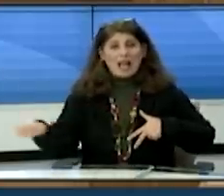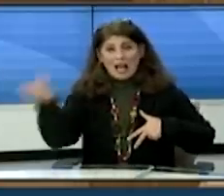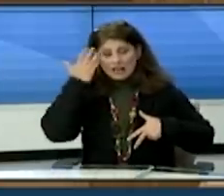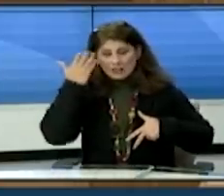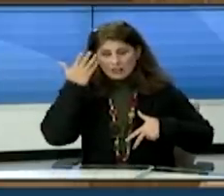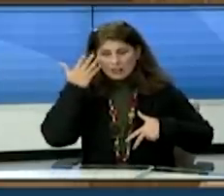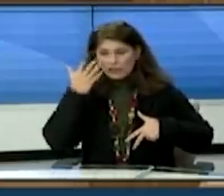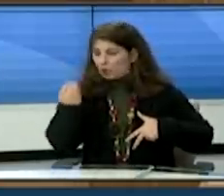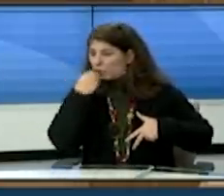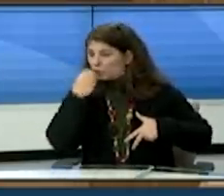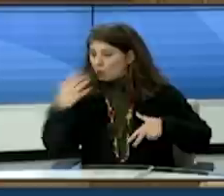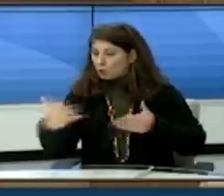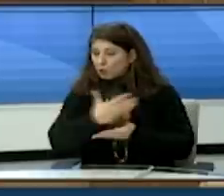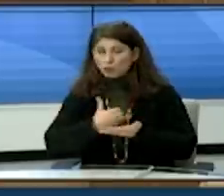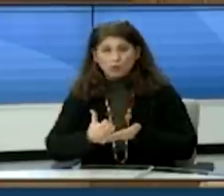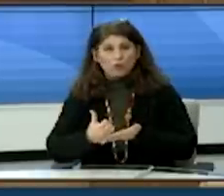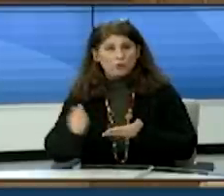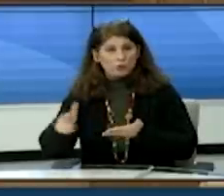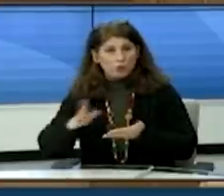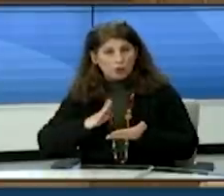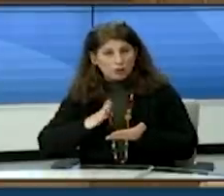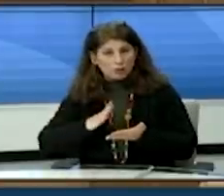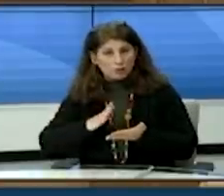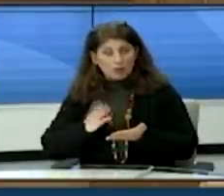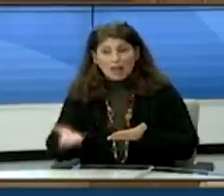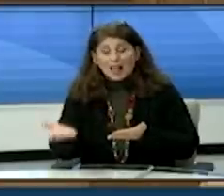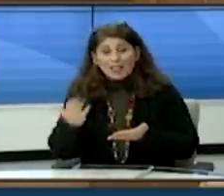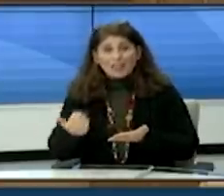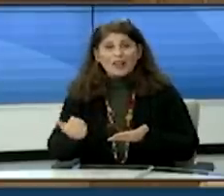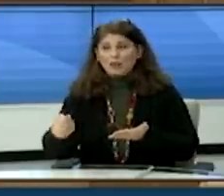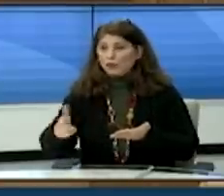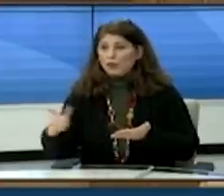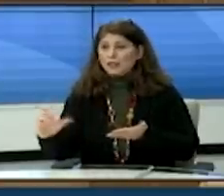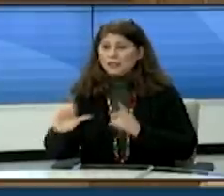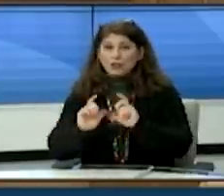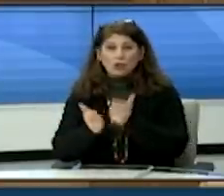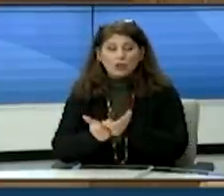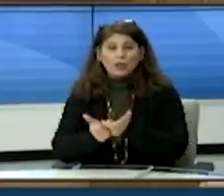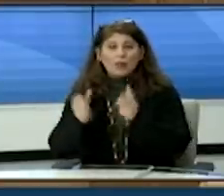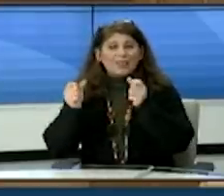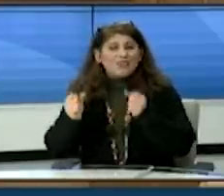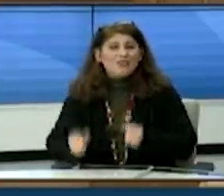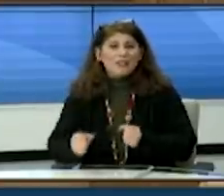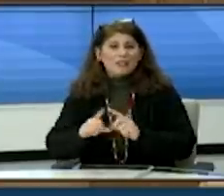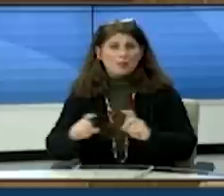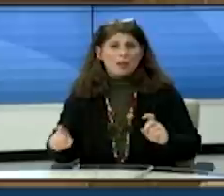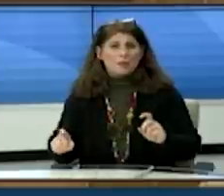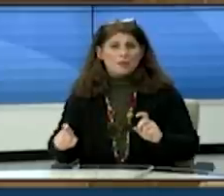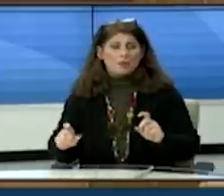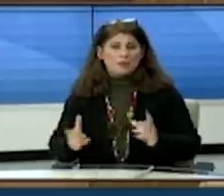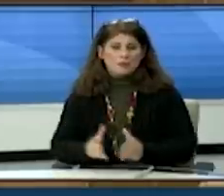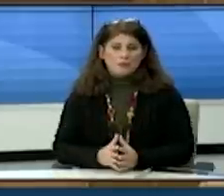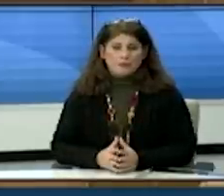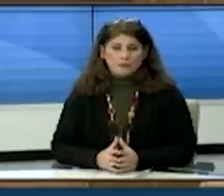το εισόδημα των λαϊκών οικογενειών, στερεί από τις λαϊκές οικογένειες, από τα βασικά, από τα